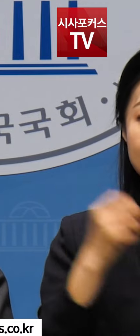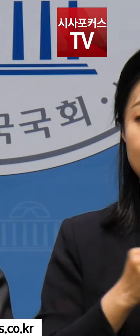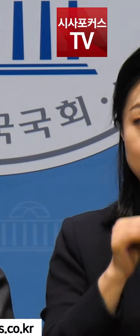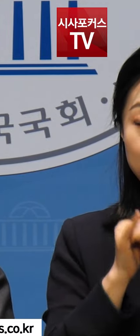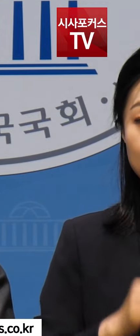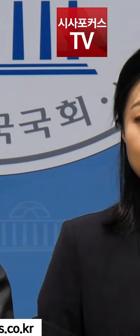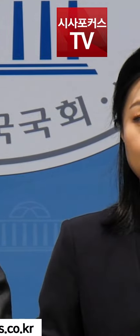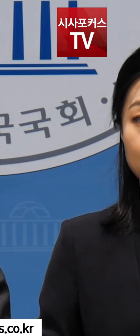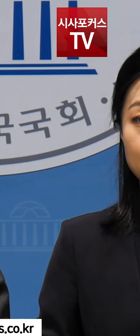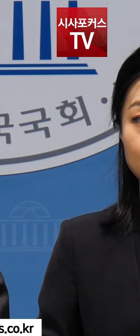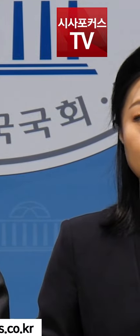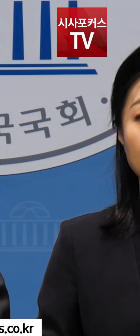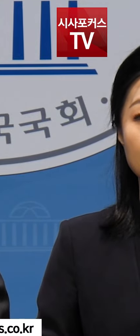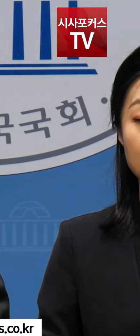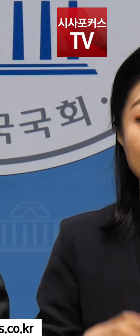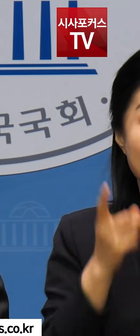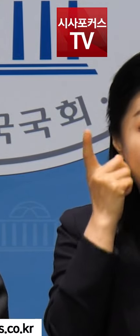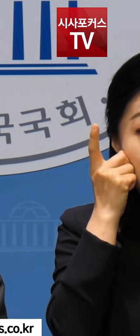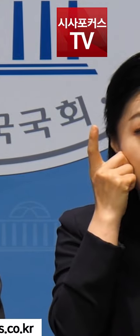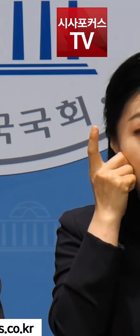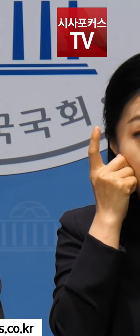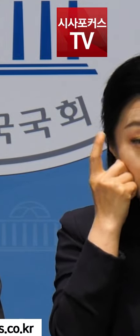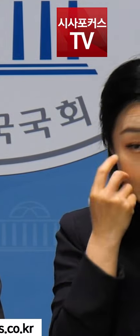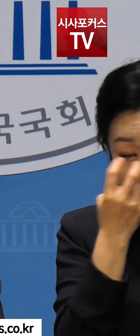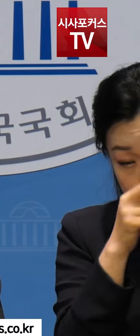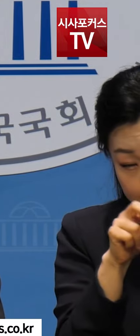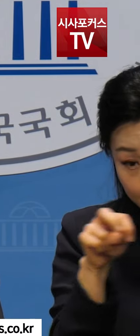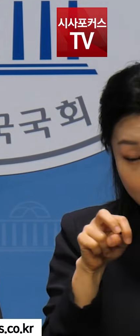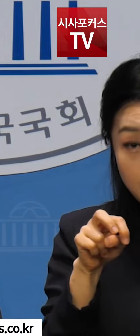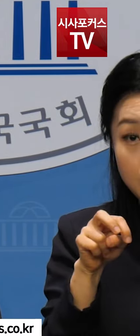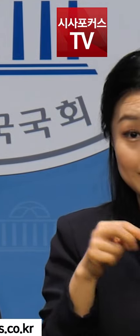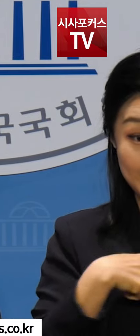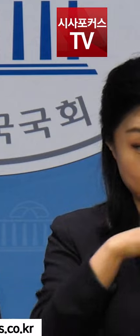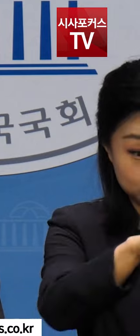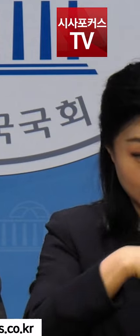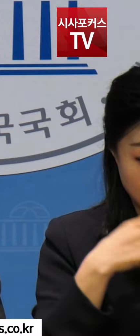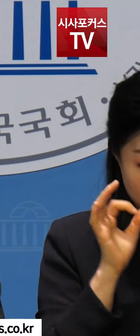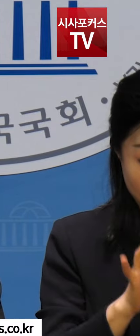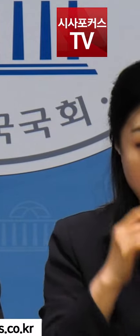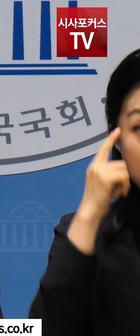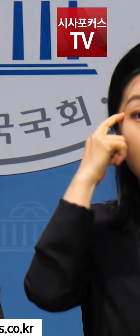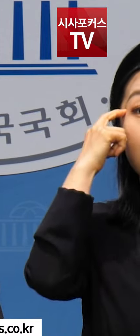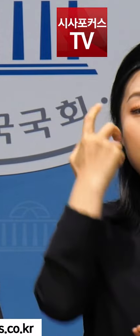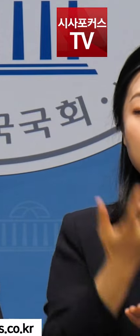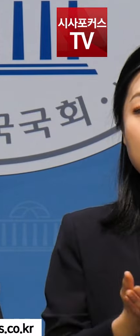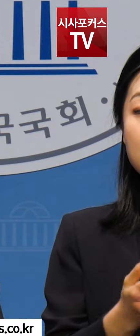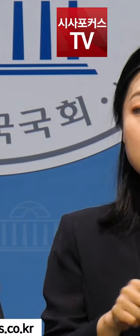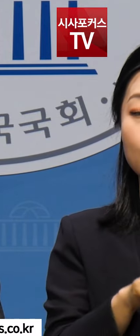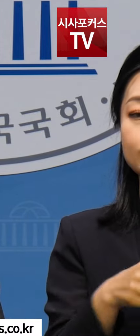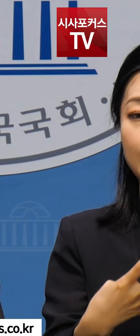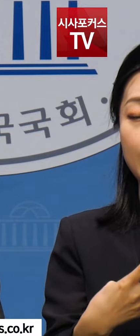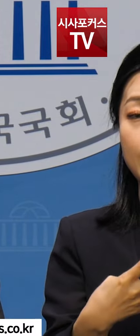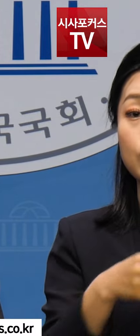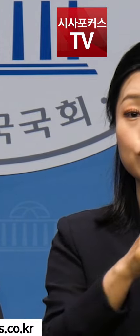갖고 있고 이번에 통신 사찰과 관련해서도 저도 그 문자를 받았는데요. 지난